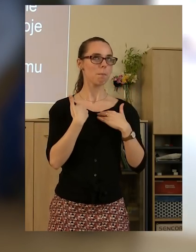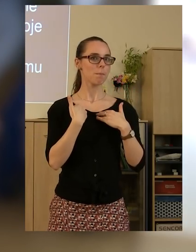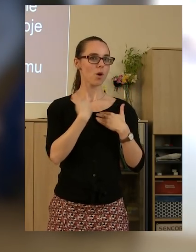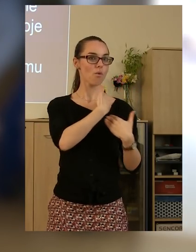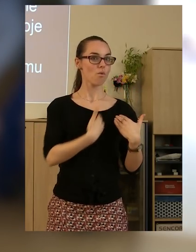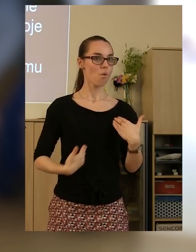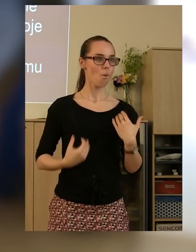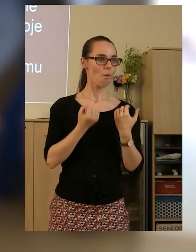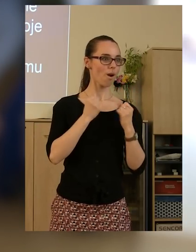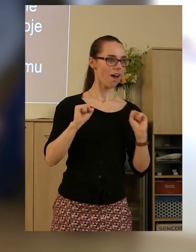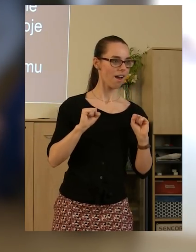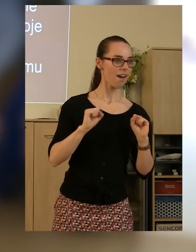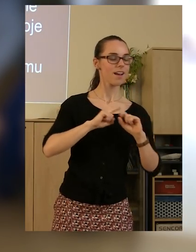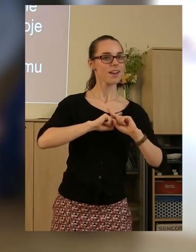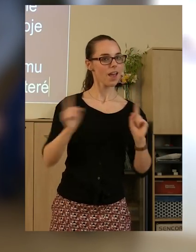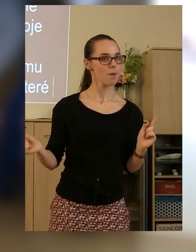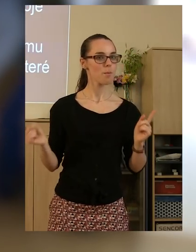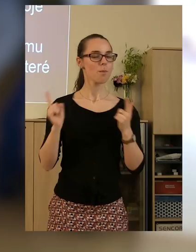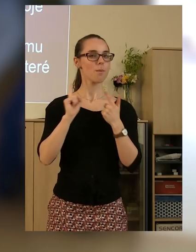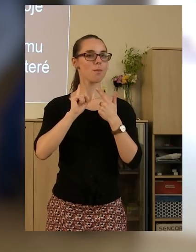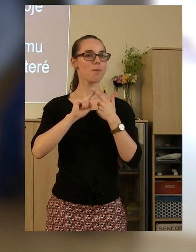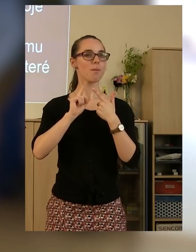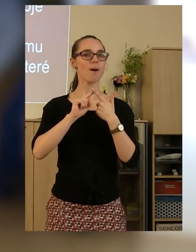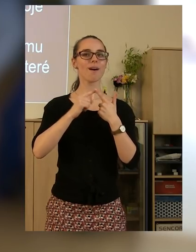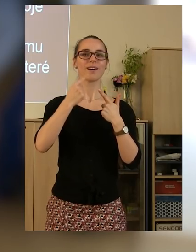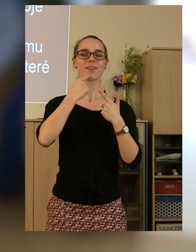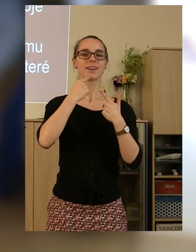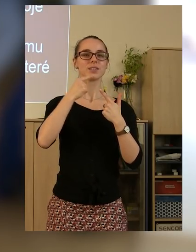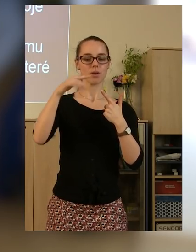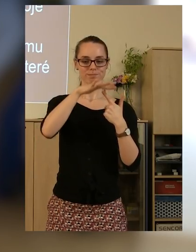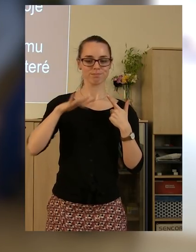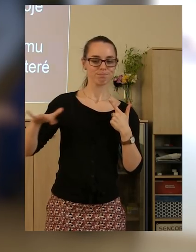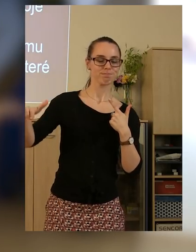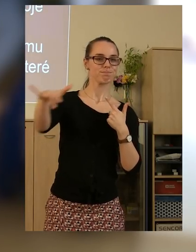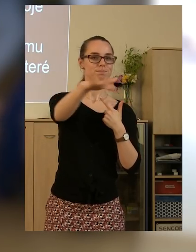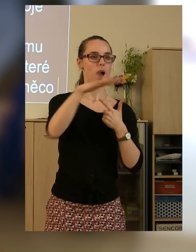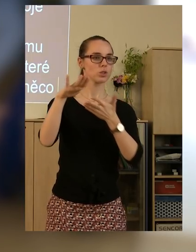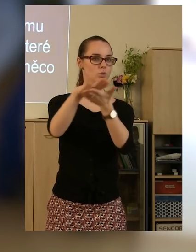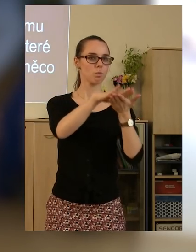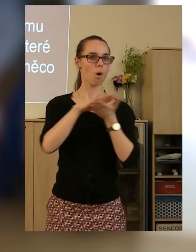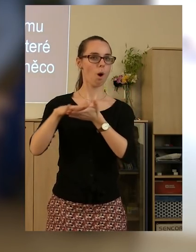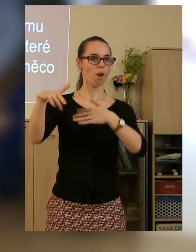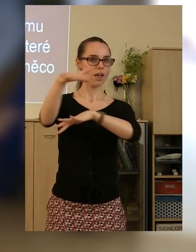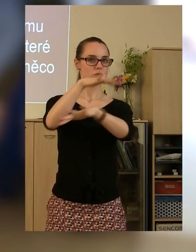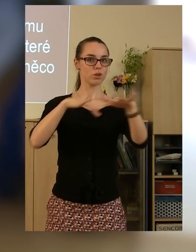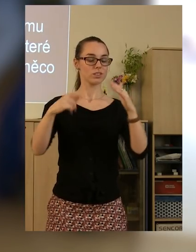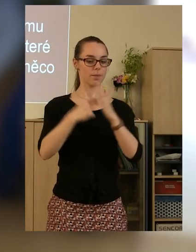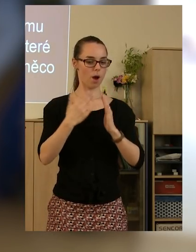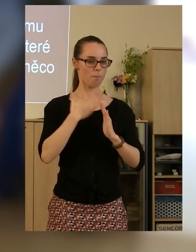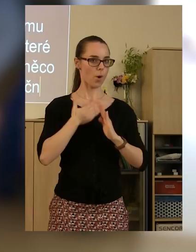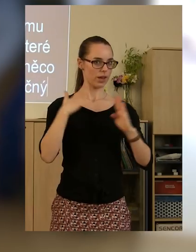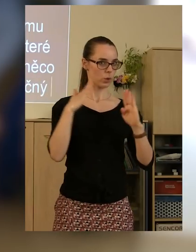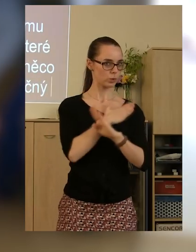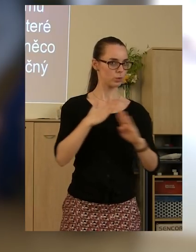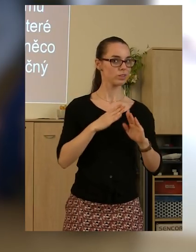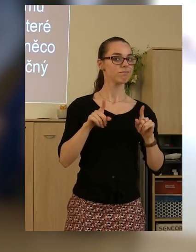svobodnou vůlí, je něco, co musíme označit jako společný prostor, společný rámec. Jo, svobodná vůle vždycky